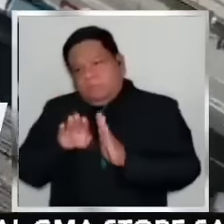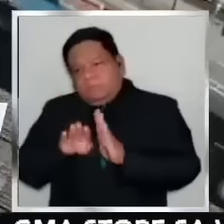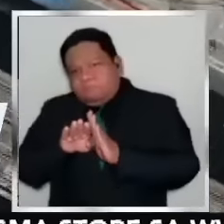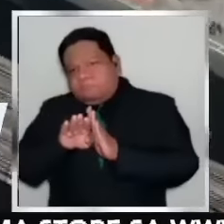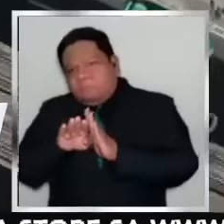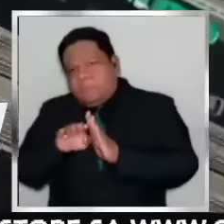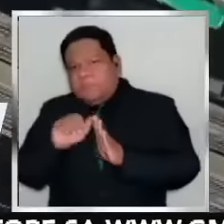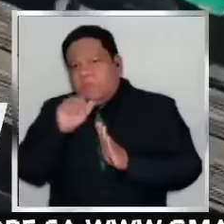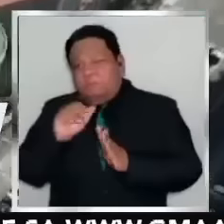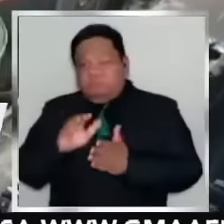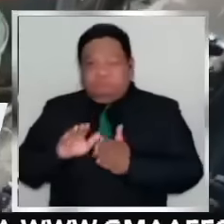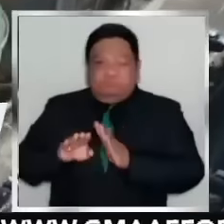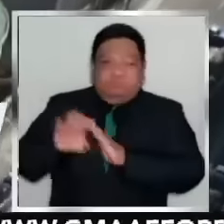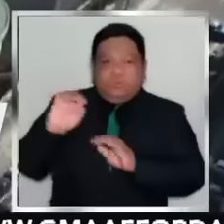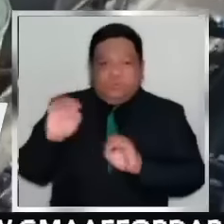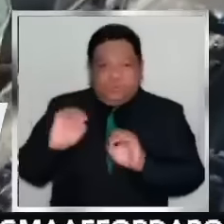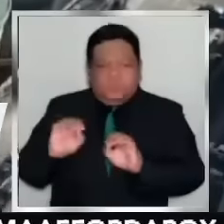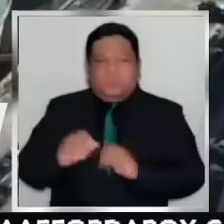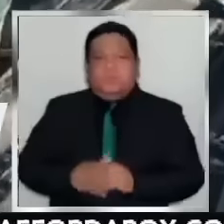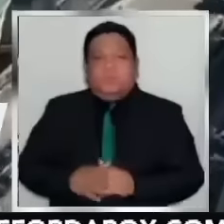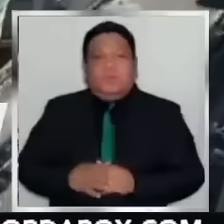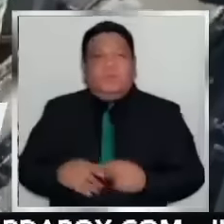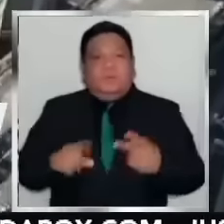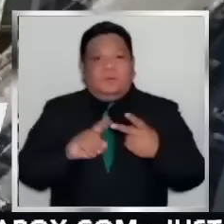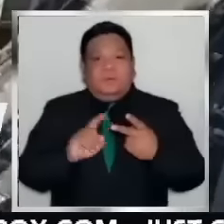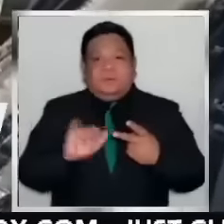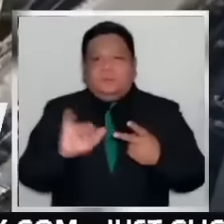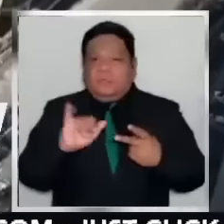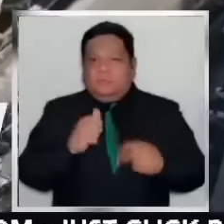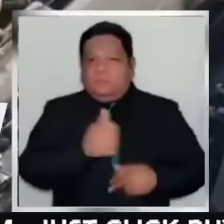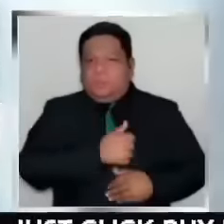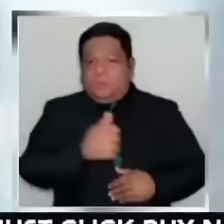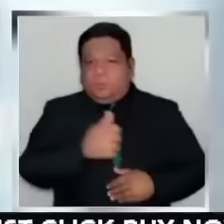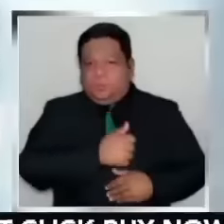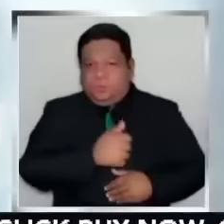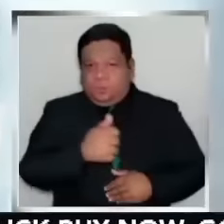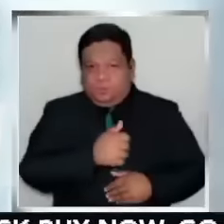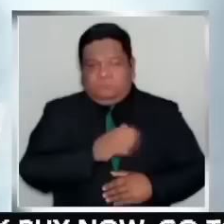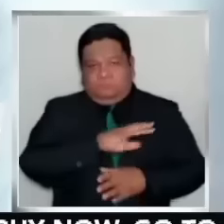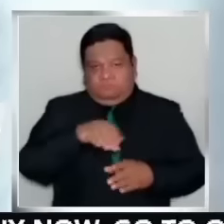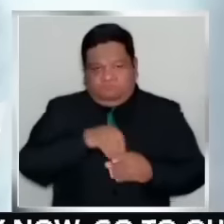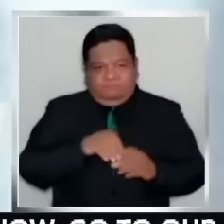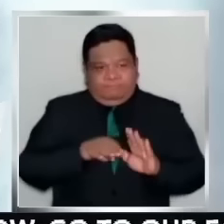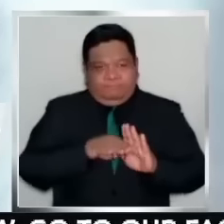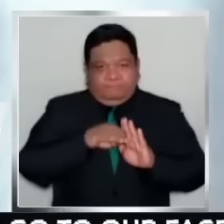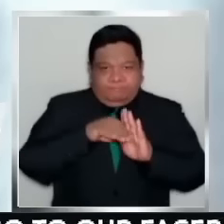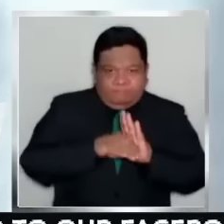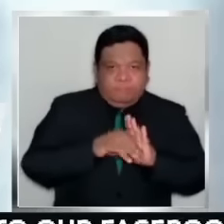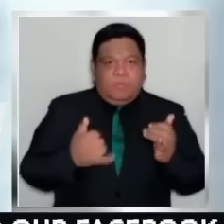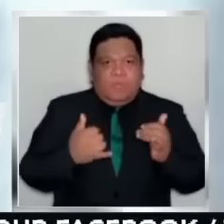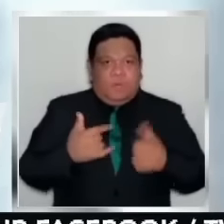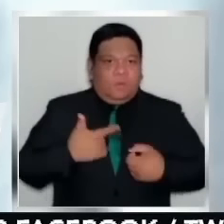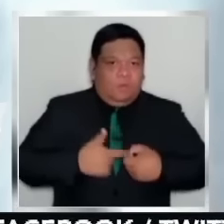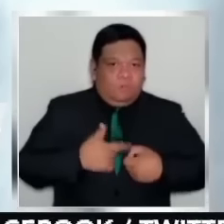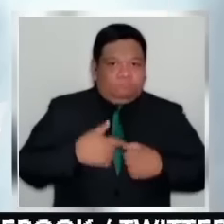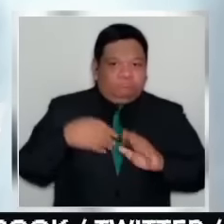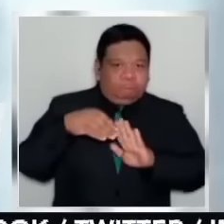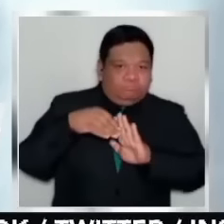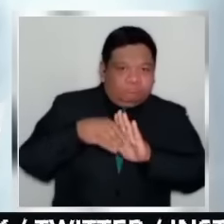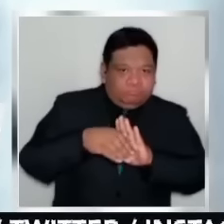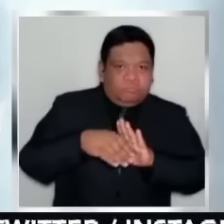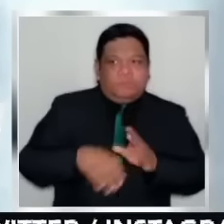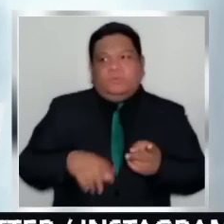transport. Kasi nakita naman natin na bumaba na yung presyo ng fuels, diesel, gasoline, and may impact